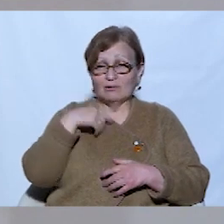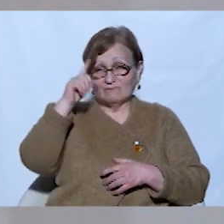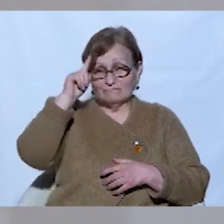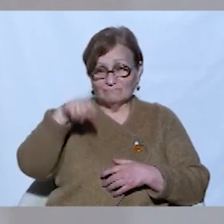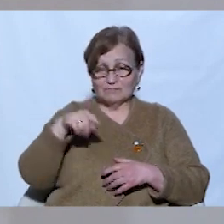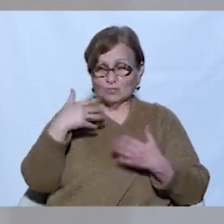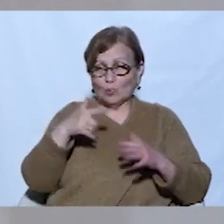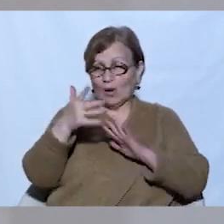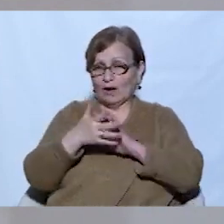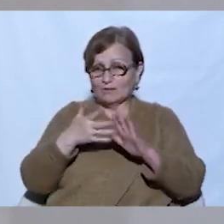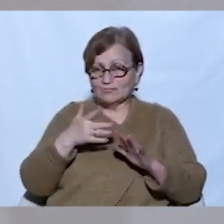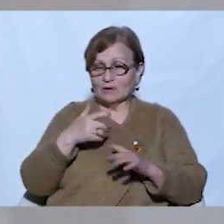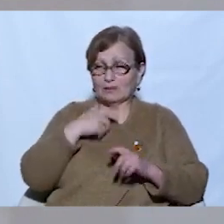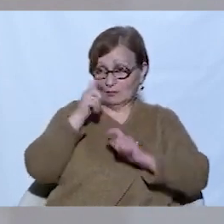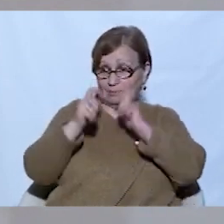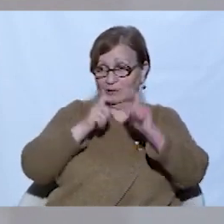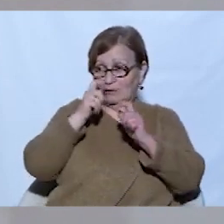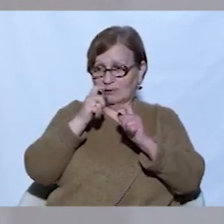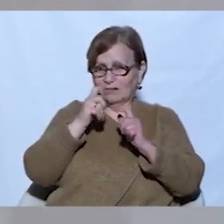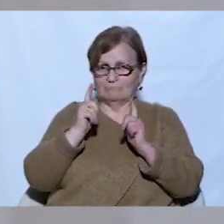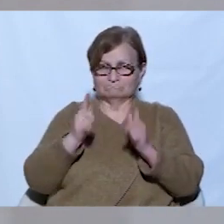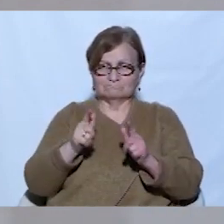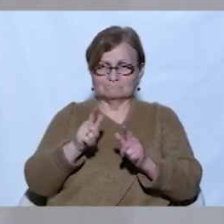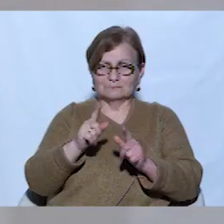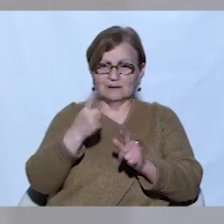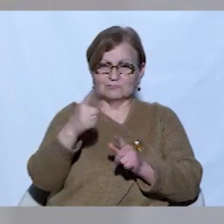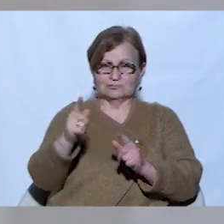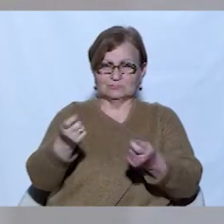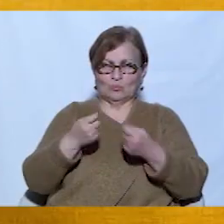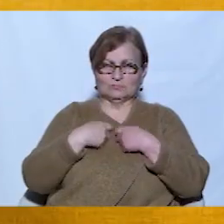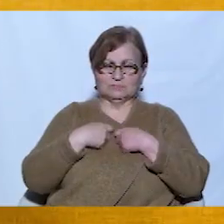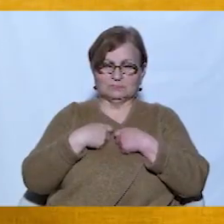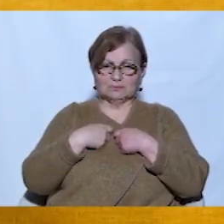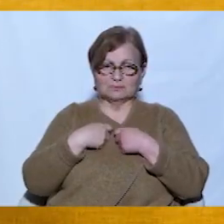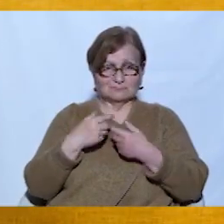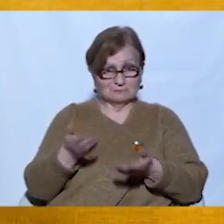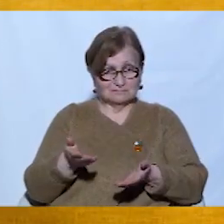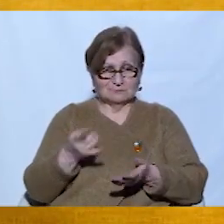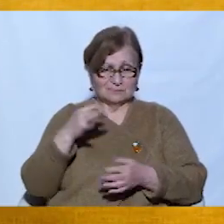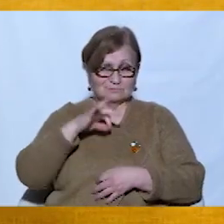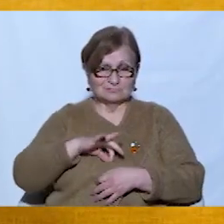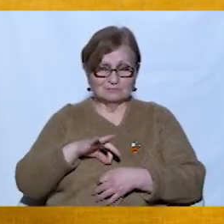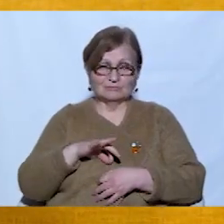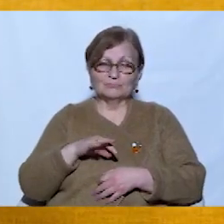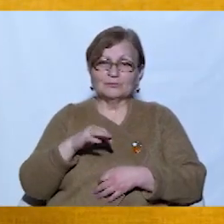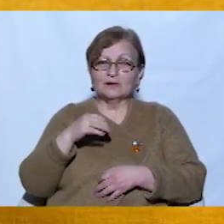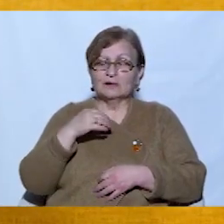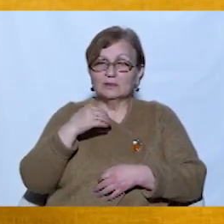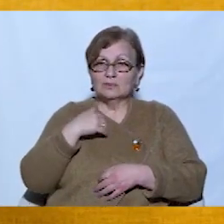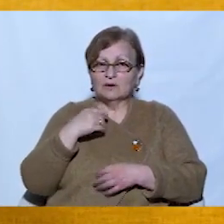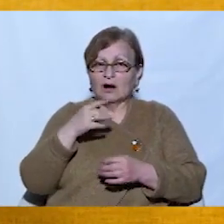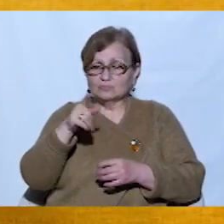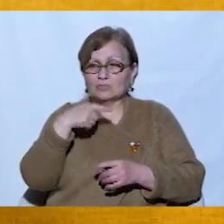რომ შემიძლია ვიყვირო რისი მიღებაც მინდა და ამას აუცილებლად მივიღებ. ანუ თქვენ აცხადებთ და იგივე ბიჰევიორისტებს თუ დავესესხებით,